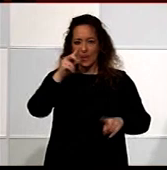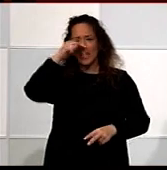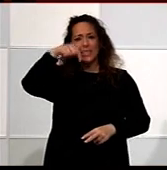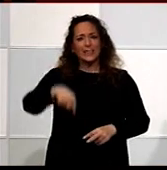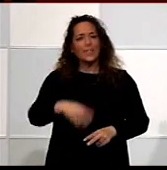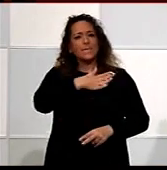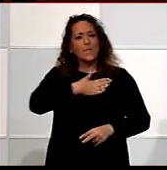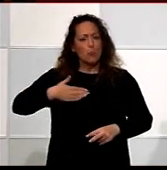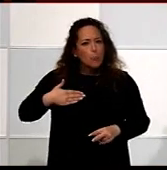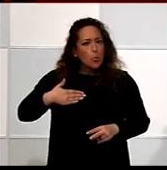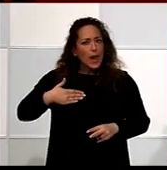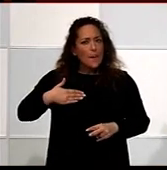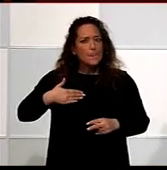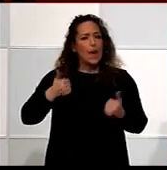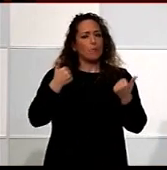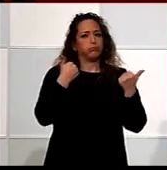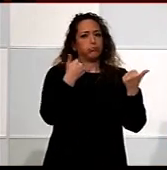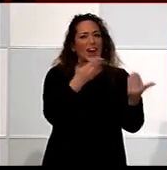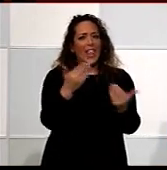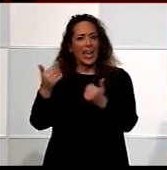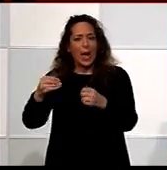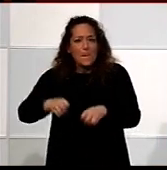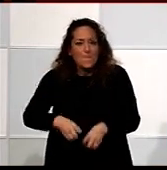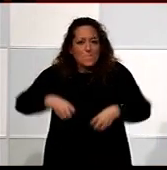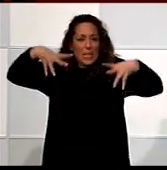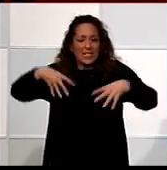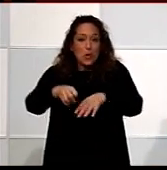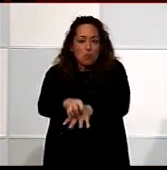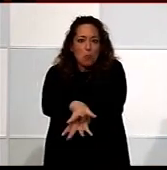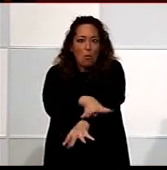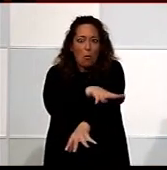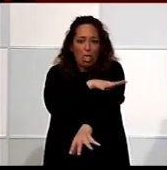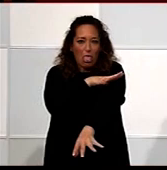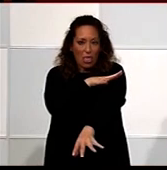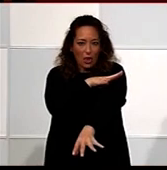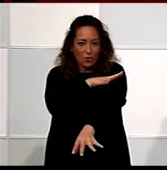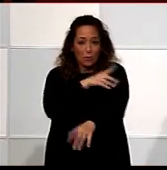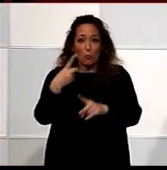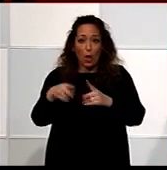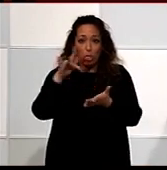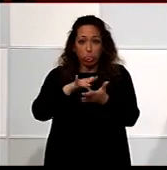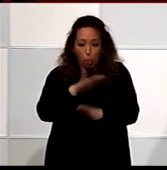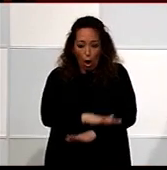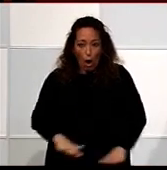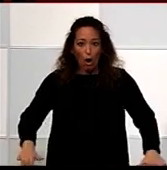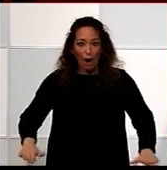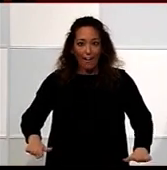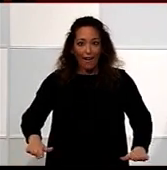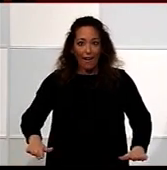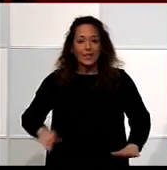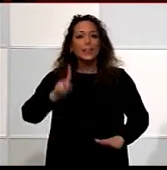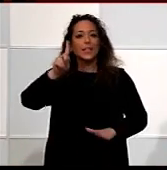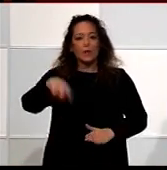regalar-vos aquella màgia que tantes emocions ens fa viure quan som infants i que els més grans